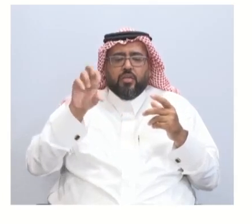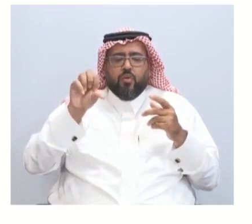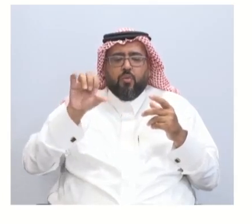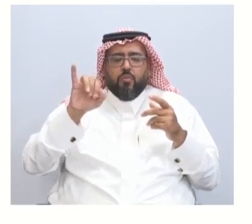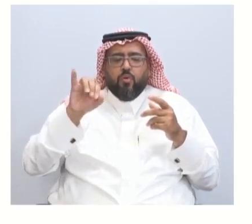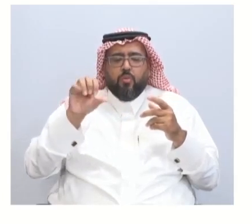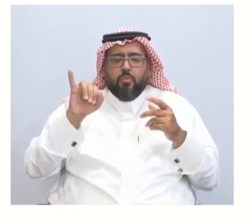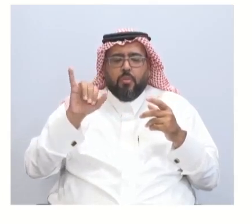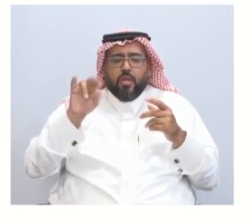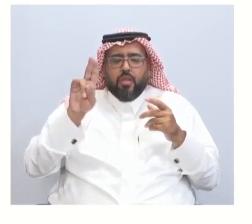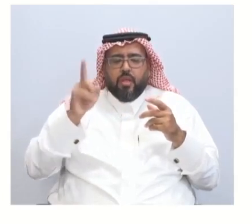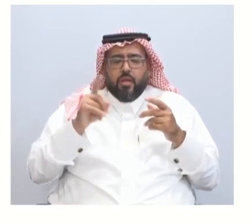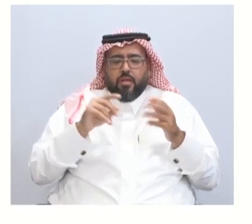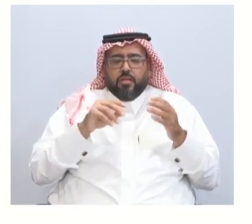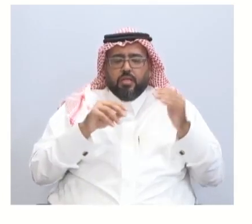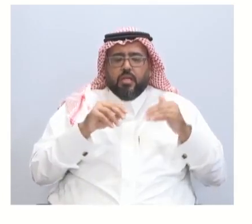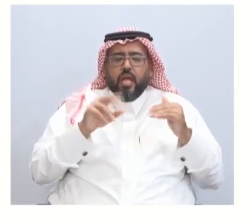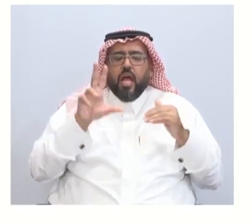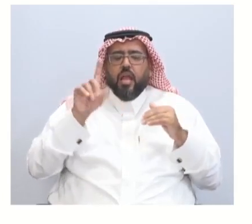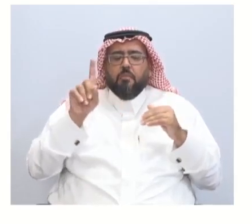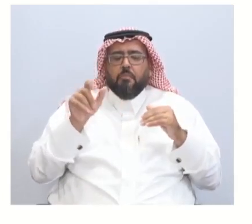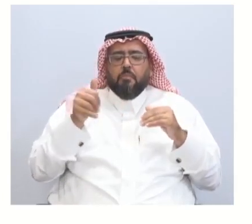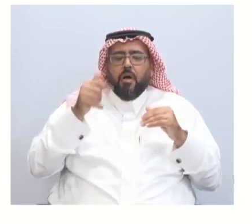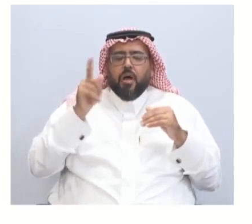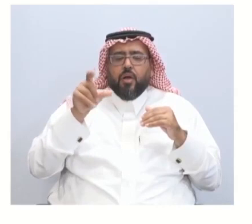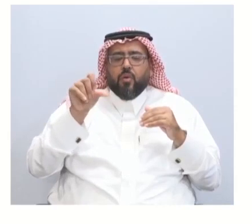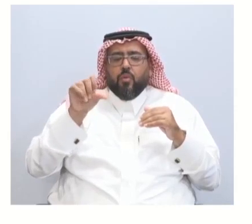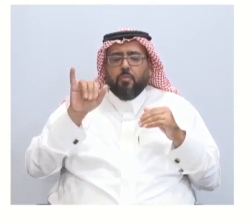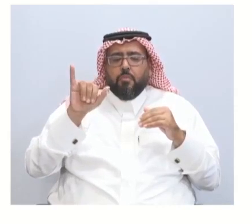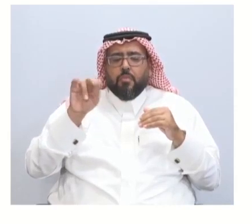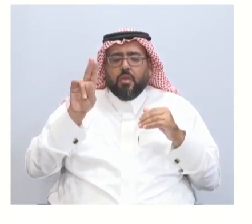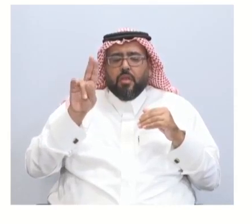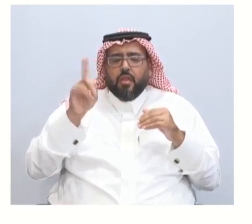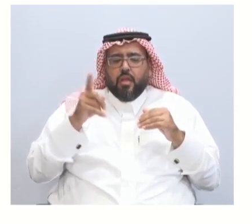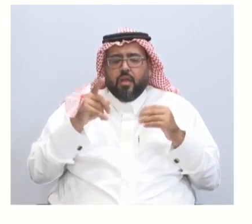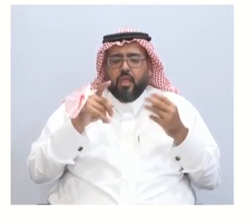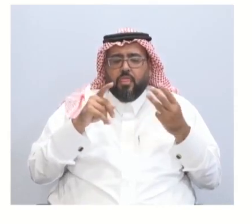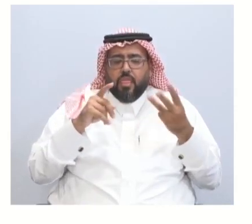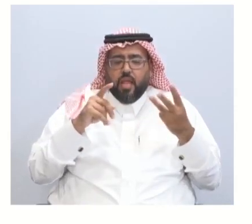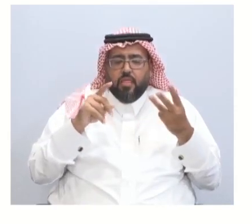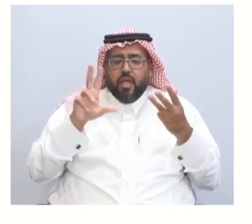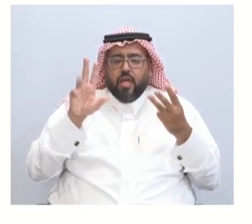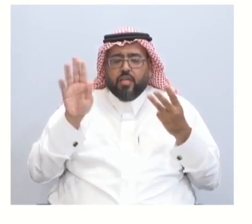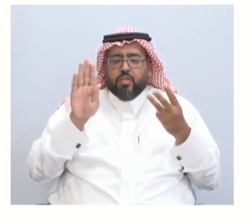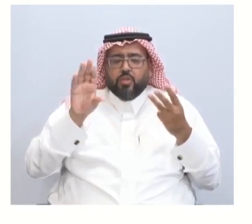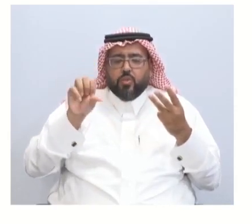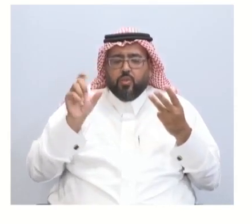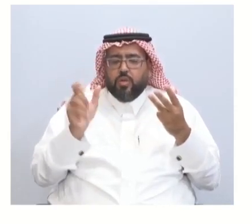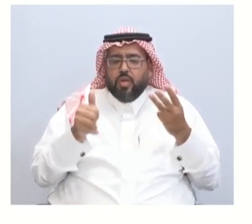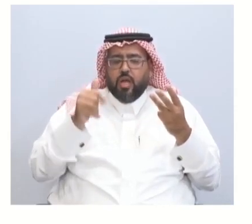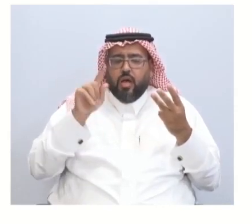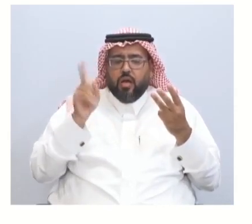هو جهاز الباروميتر هل هو جهاز السونار ام جهاز قياس